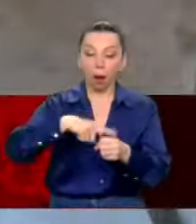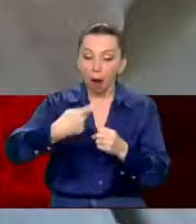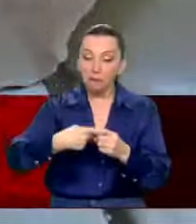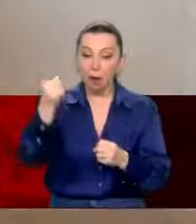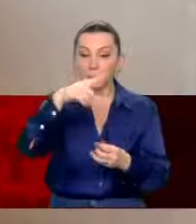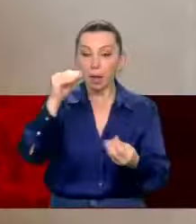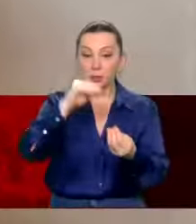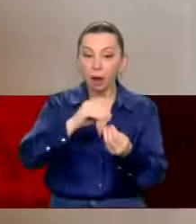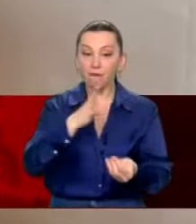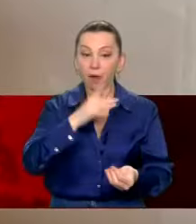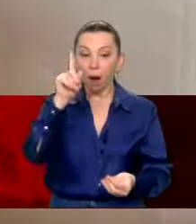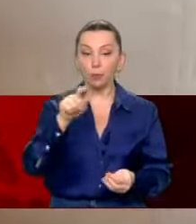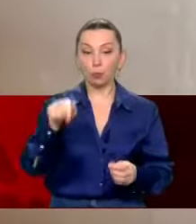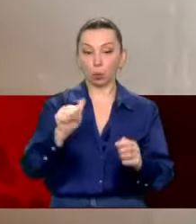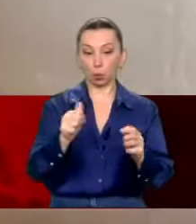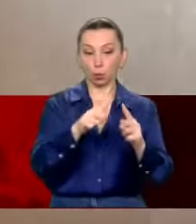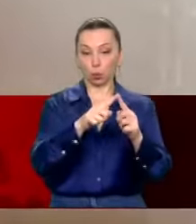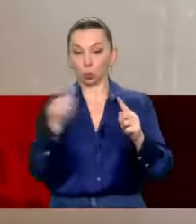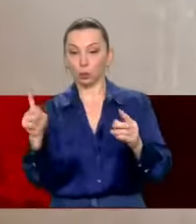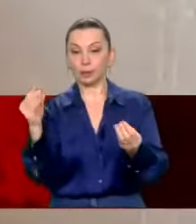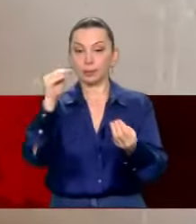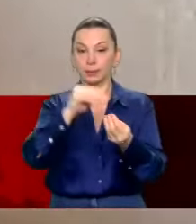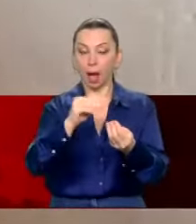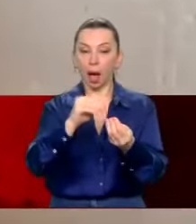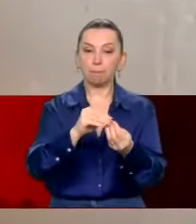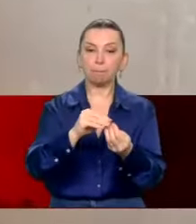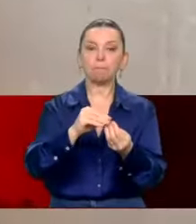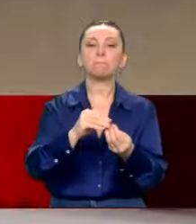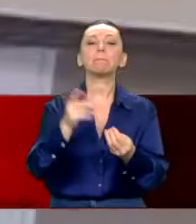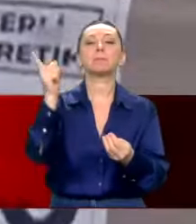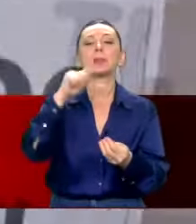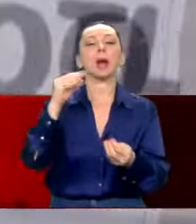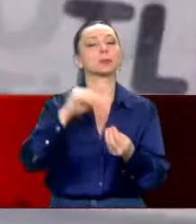daha olur mu? Bugüne kadar gelen zamların üzerine ekstra bir zam gelmeyecek.